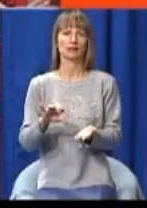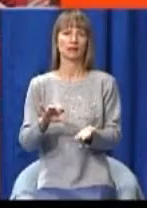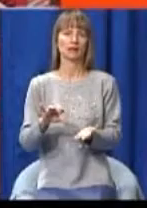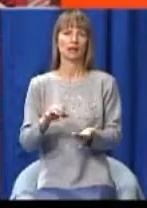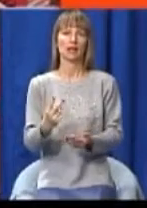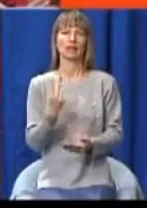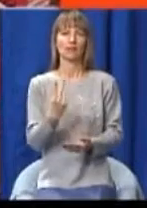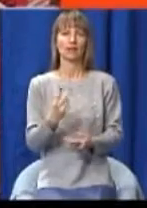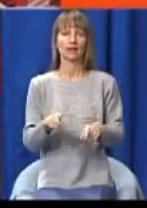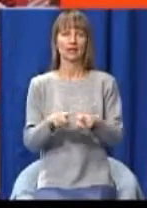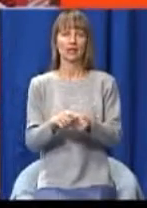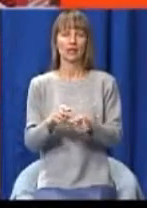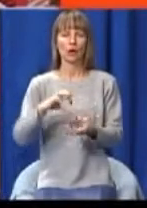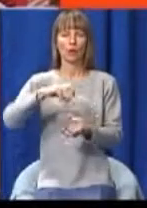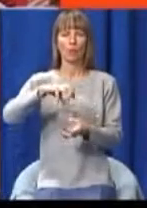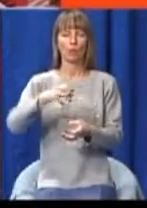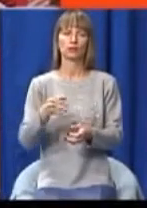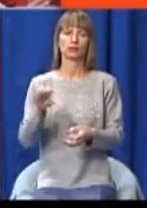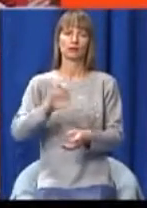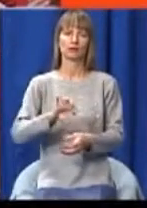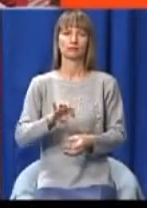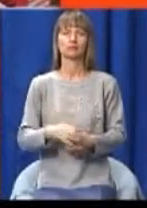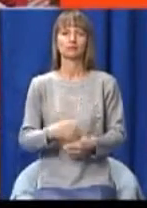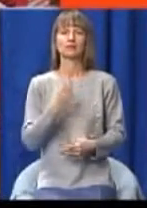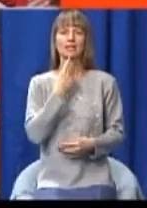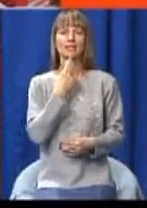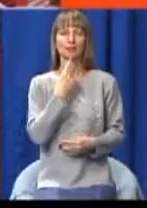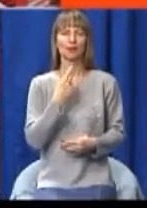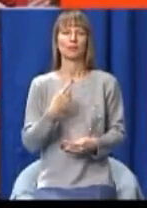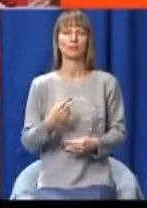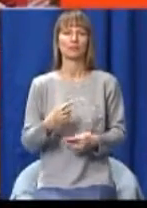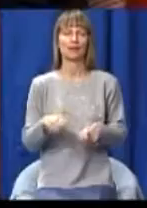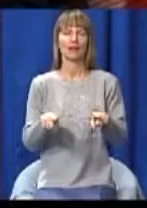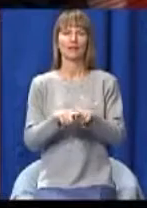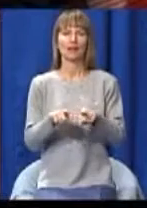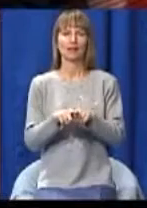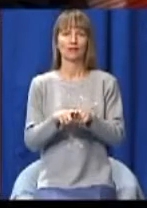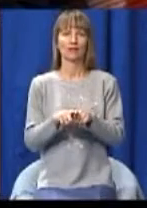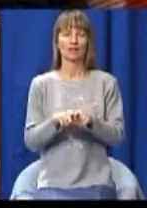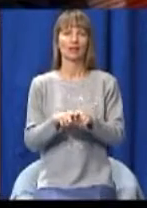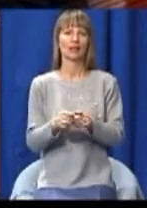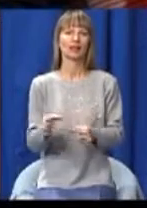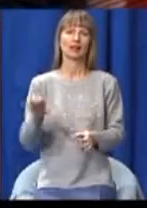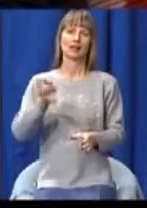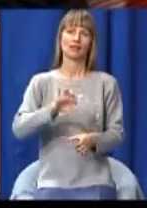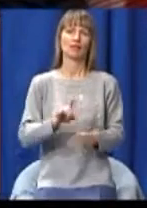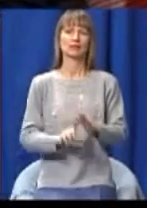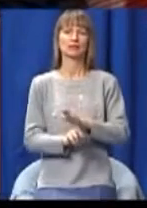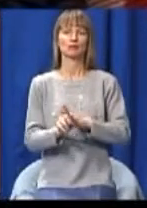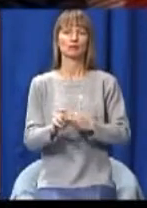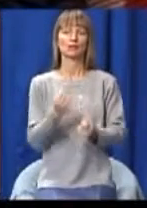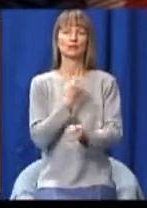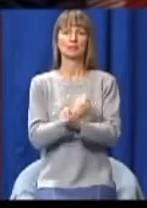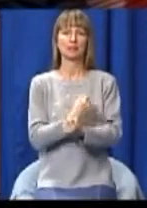два отаких от копачка. Давайте спробуємо. У рівних пропорціях наливаємо спочатку